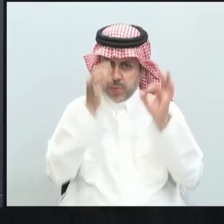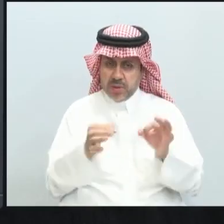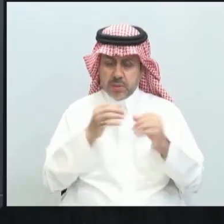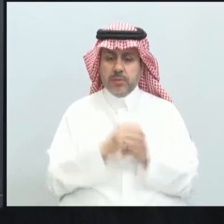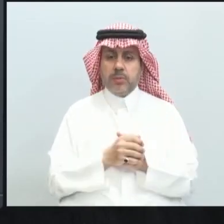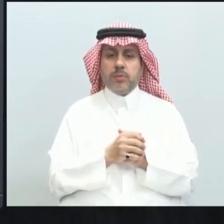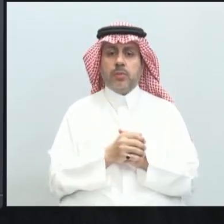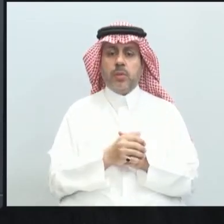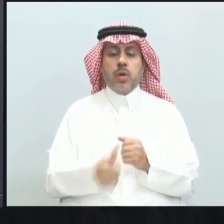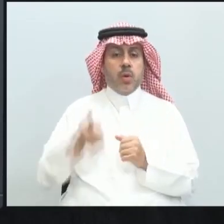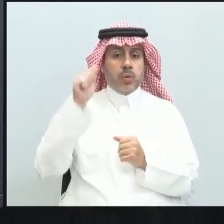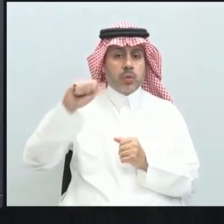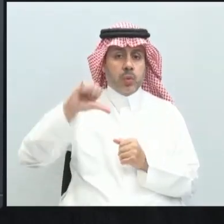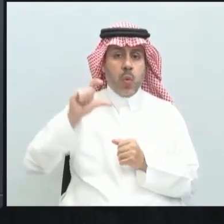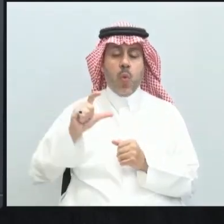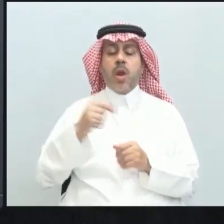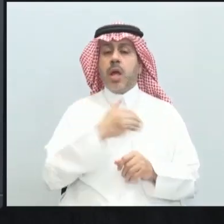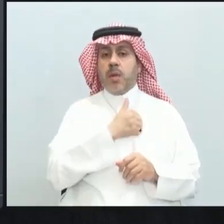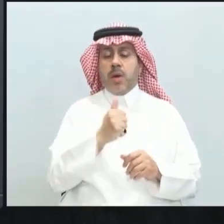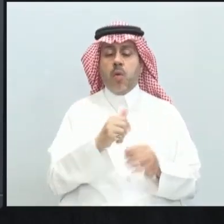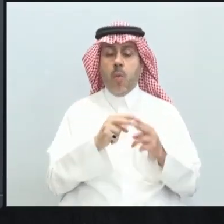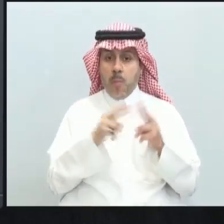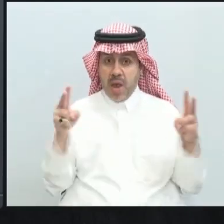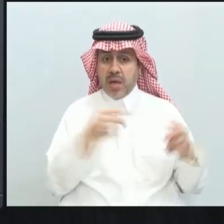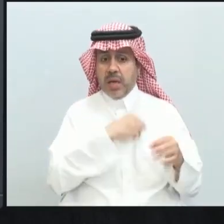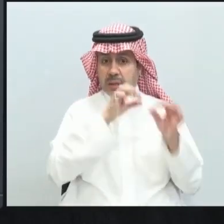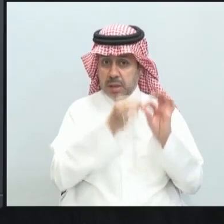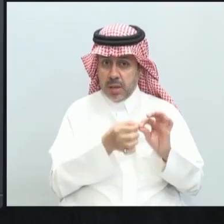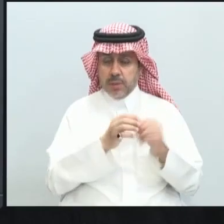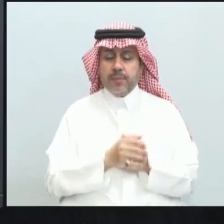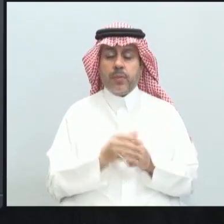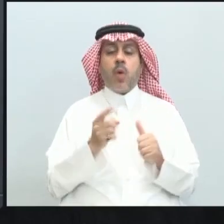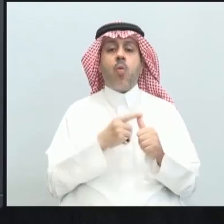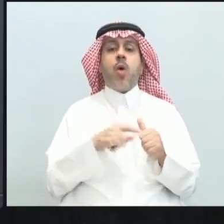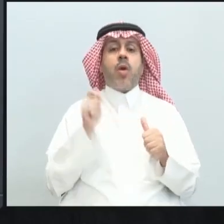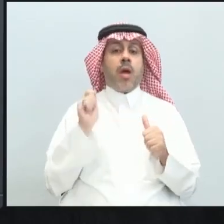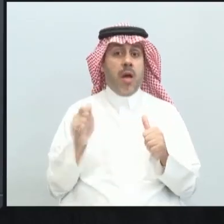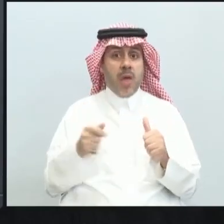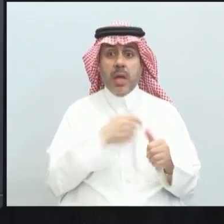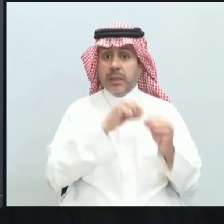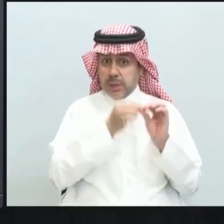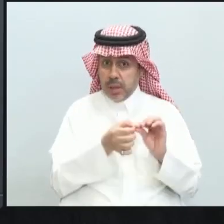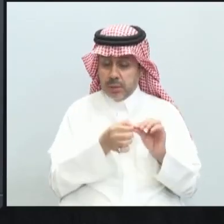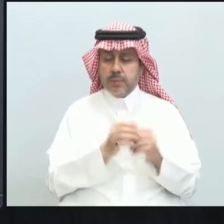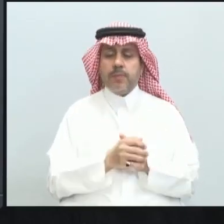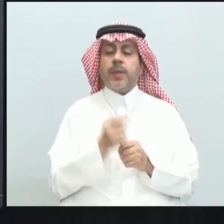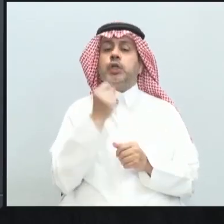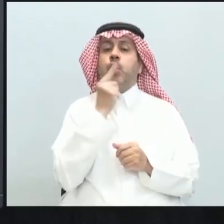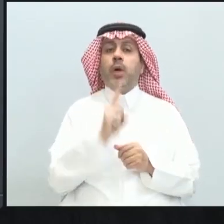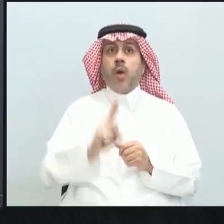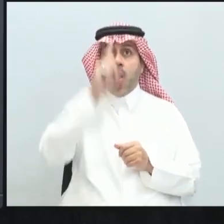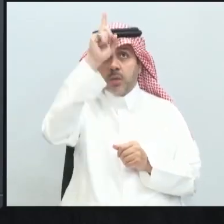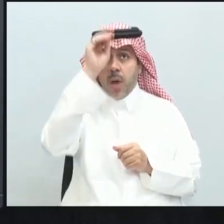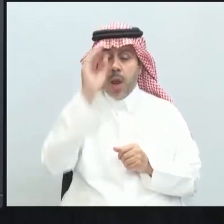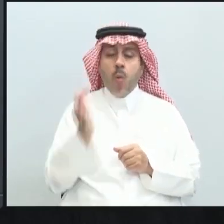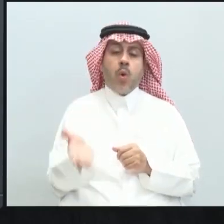على اصول الايمان وعلى بيان الاعتقاد واول قضايا الاعتقاد واهمها هو توحيد الله